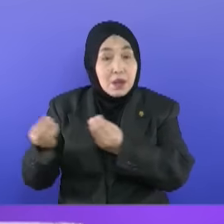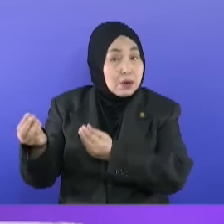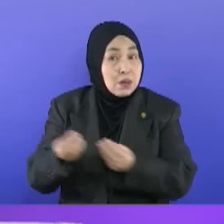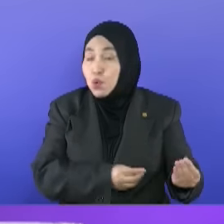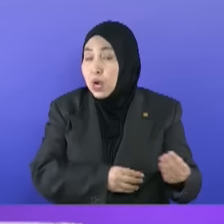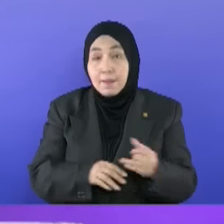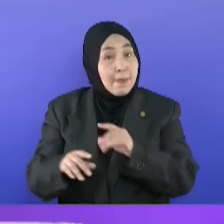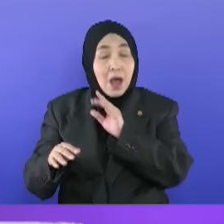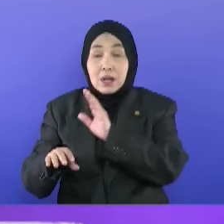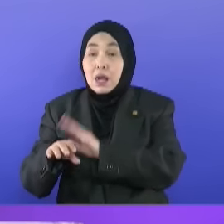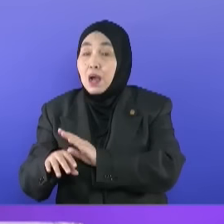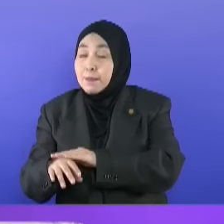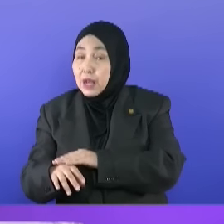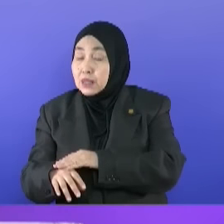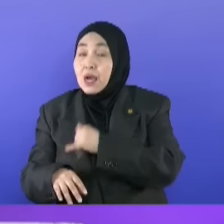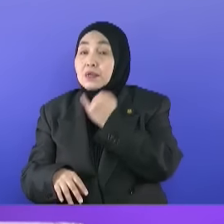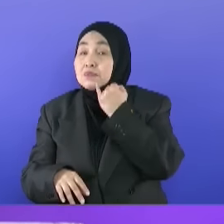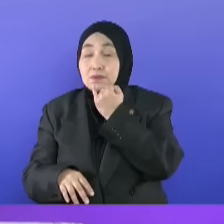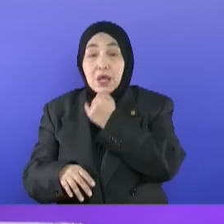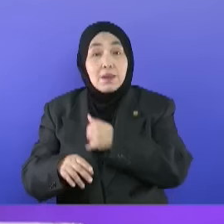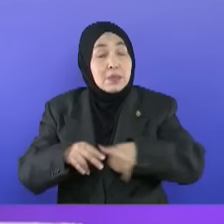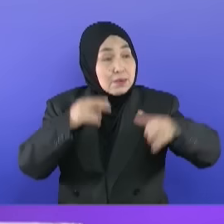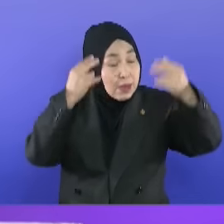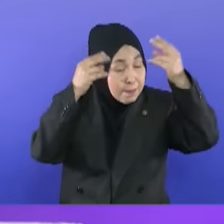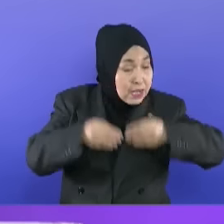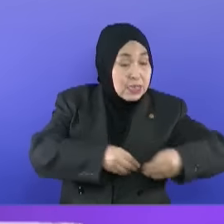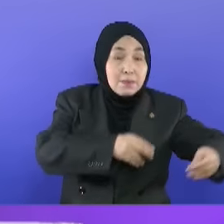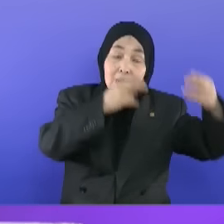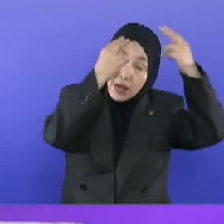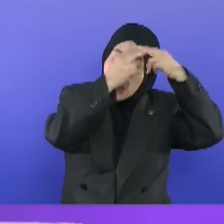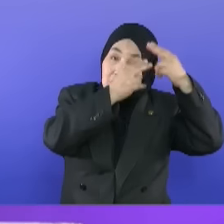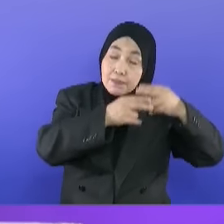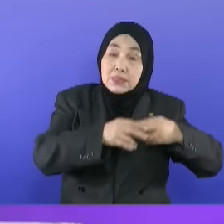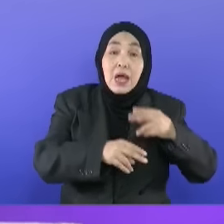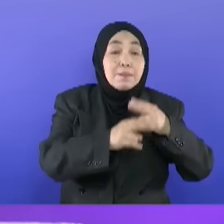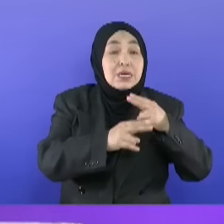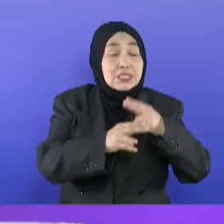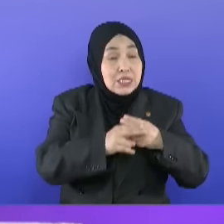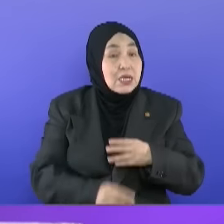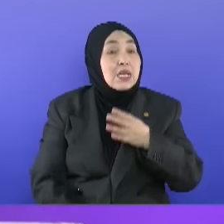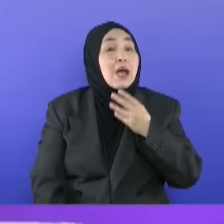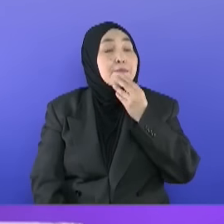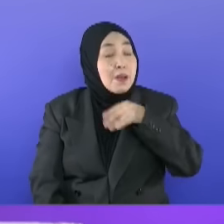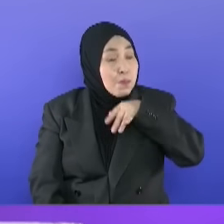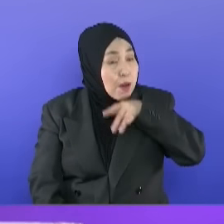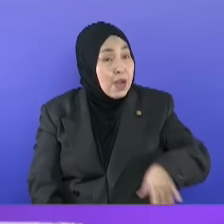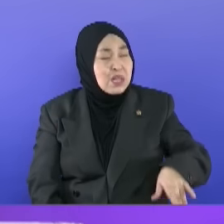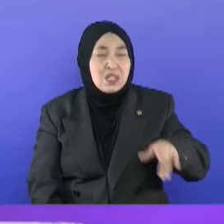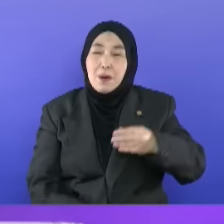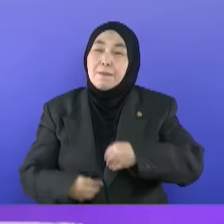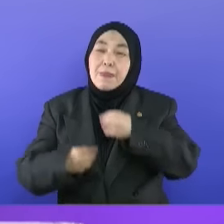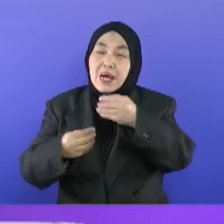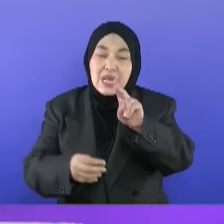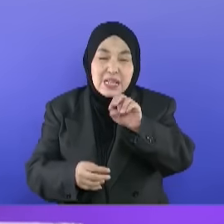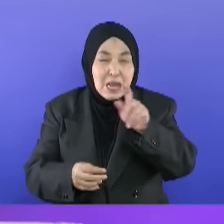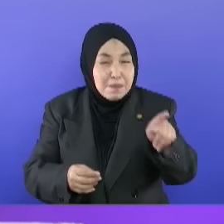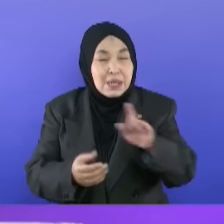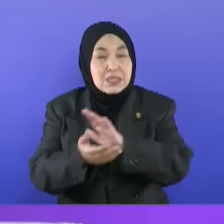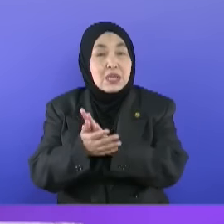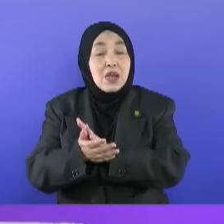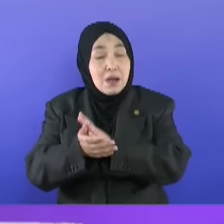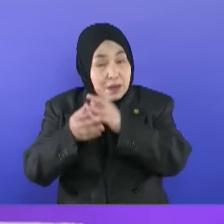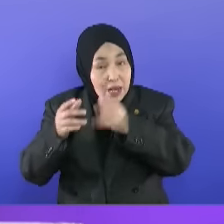Bani Israel kepada orang Arab namanya Nabi Muhammad Sallallahualaihiwasallam. Kerana bila diberi nikmat kamu tidak bersyukur. Jadi fadal